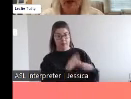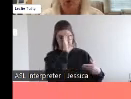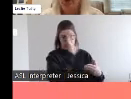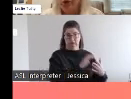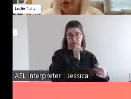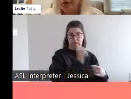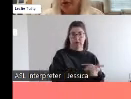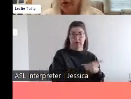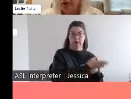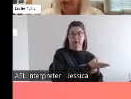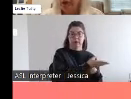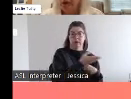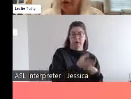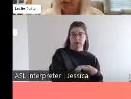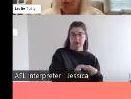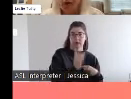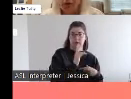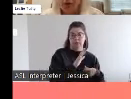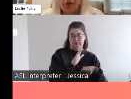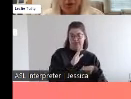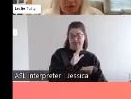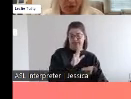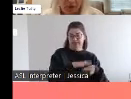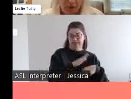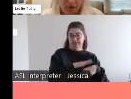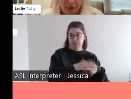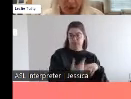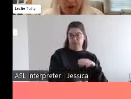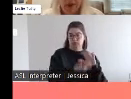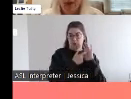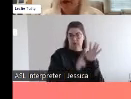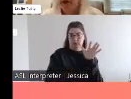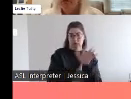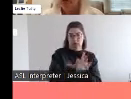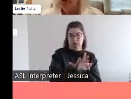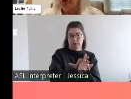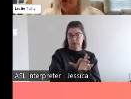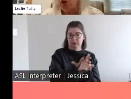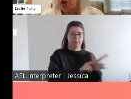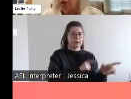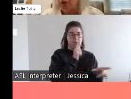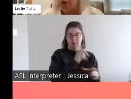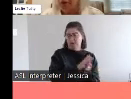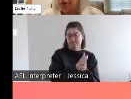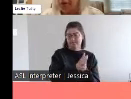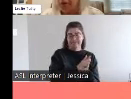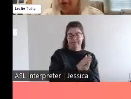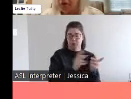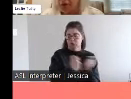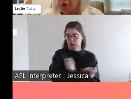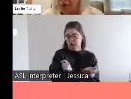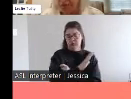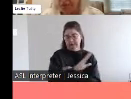matrimoniale. Même si j'en ai tiré quelque chose, ce n'était pas le cas pour mon mari. Il était là simplement parce que l'approbation l'exigeait. Mon mari ne voulait tout simplement pas